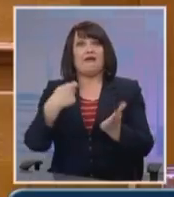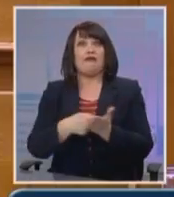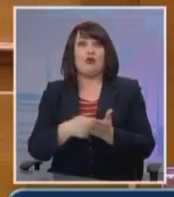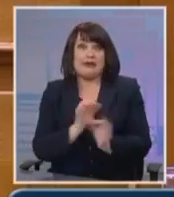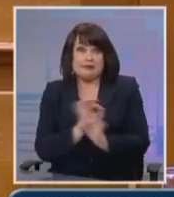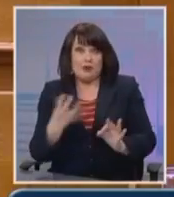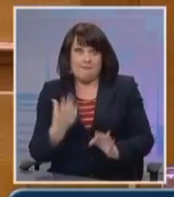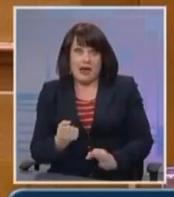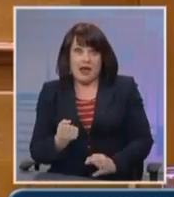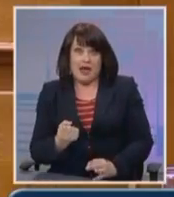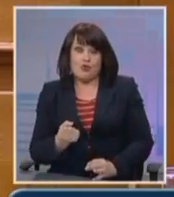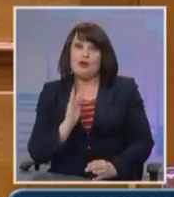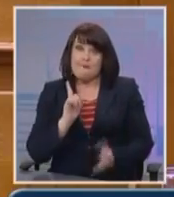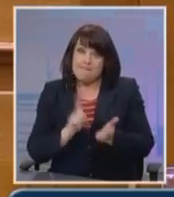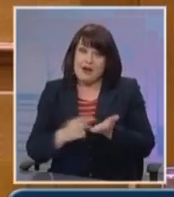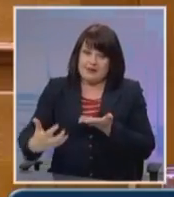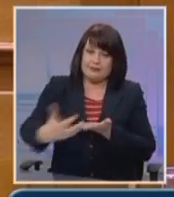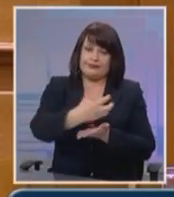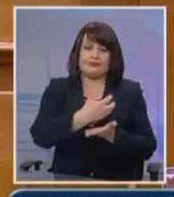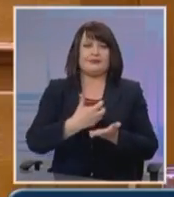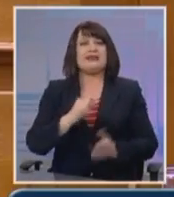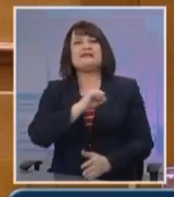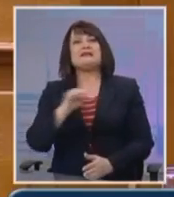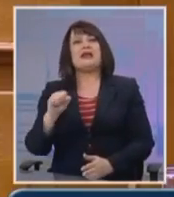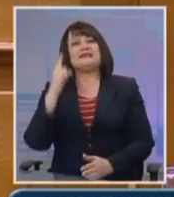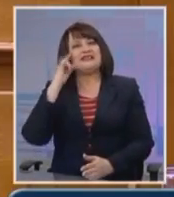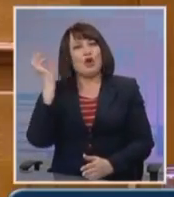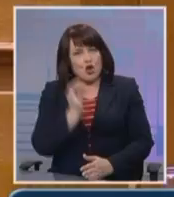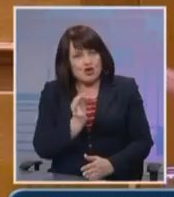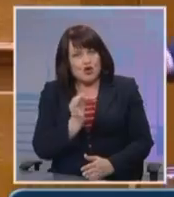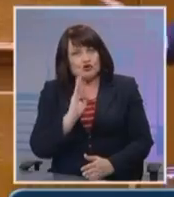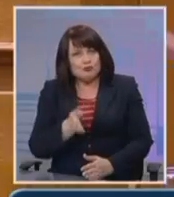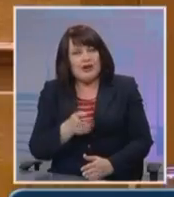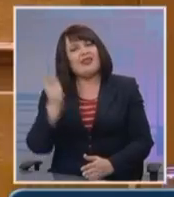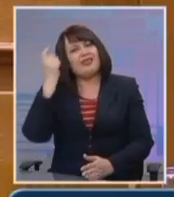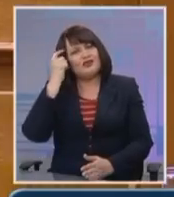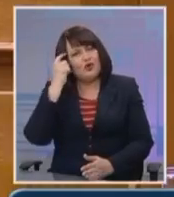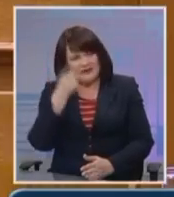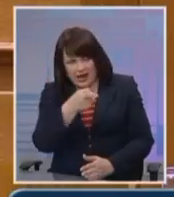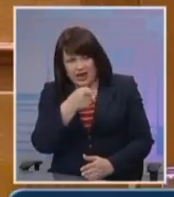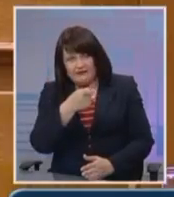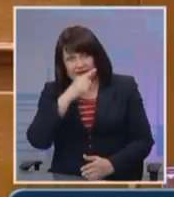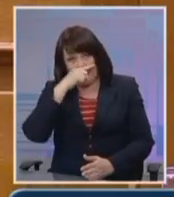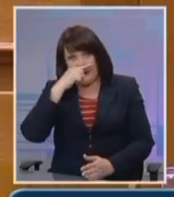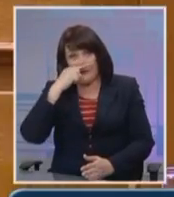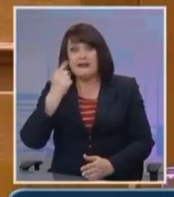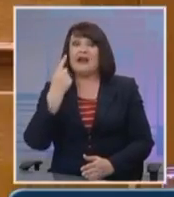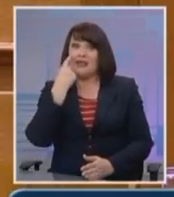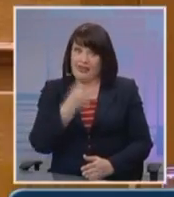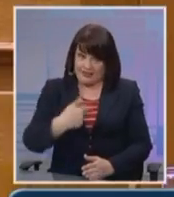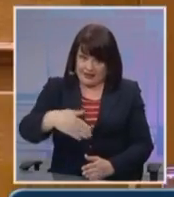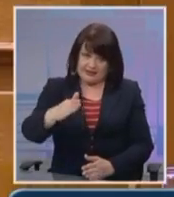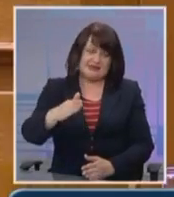βεβαιώνονται εισπράττονται όταν οι φορολογικοί συντελεστές είναι λογικοί. Θα το αντιληφθείτε αυτό, κύριε Τσίπρα, όταν θα